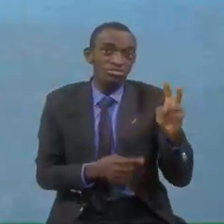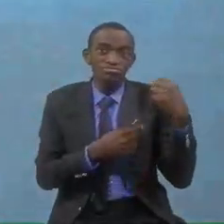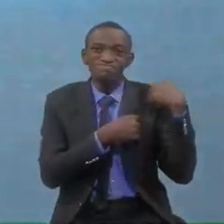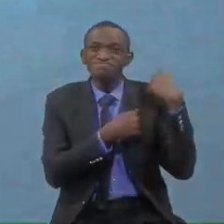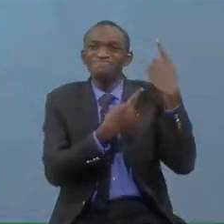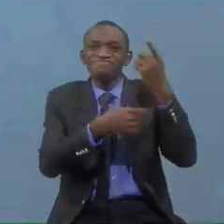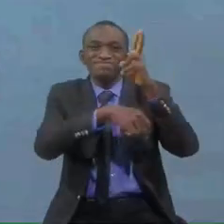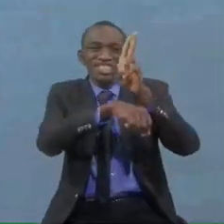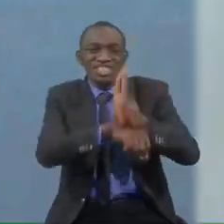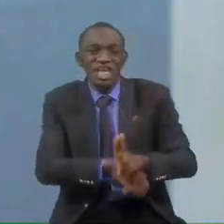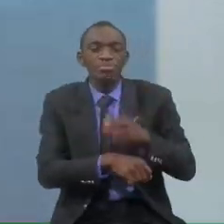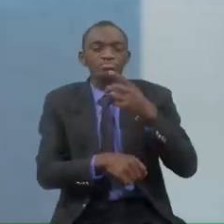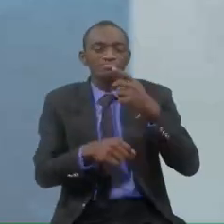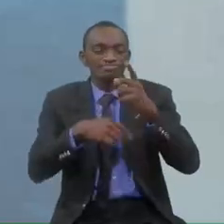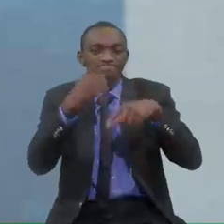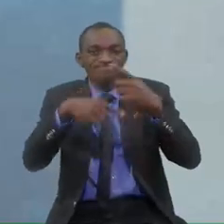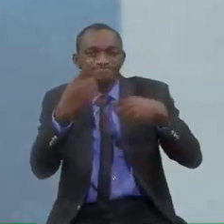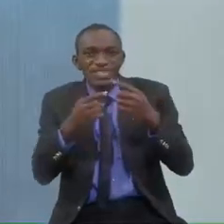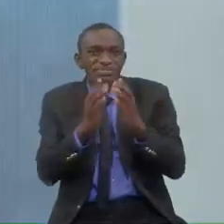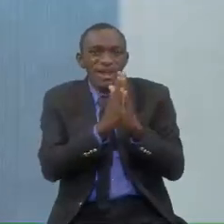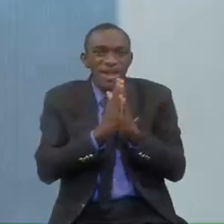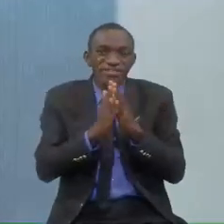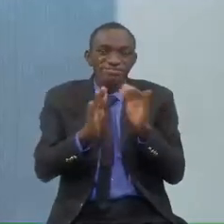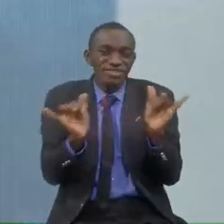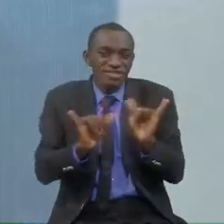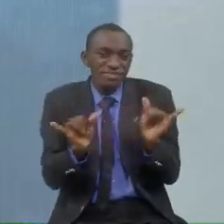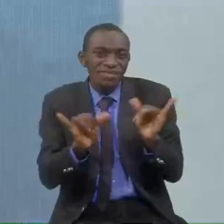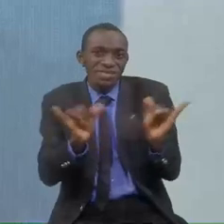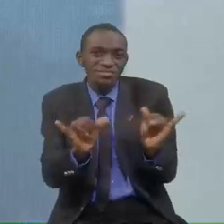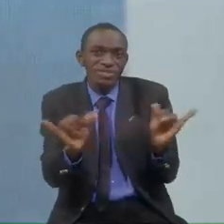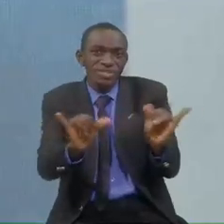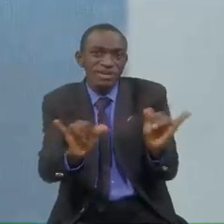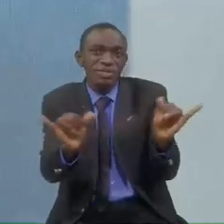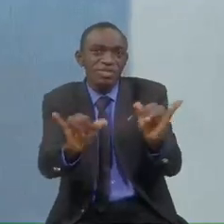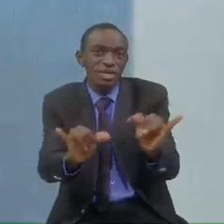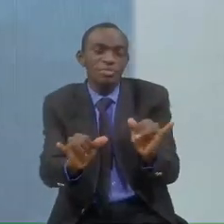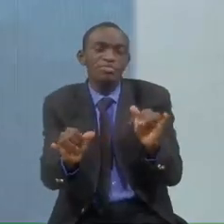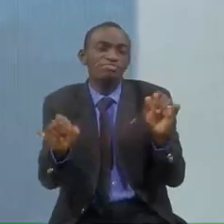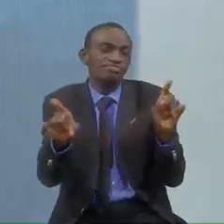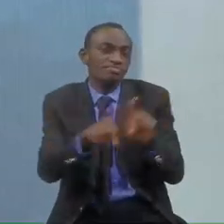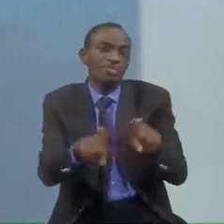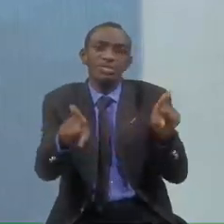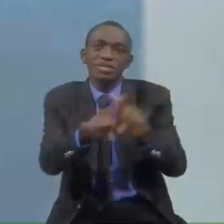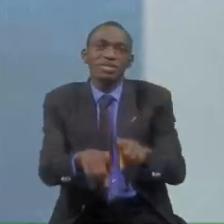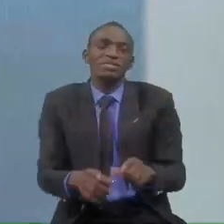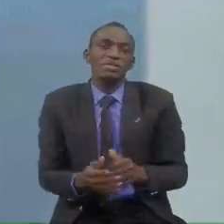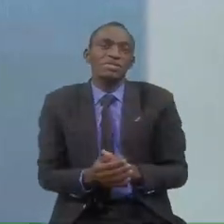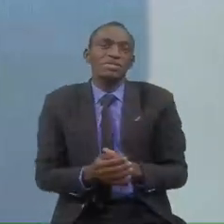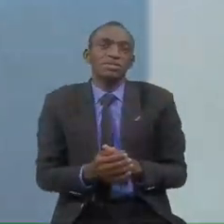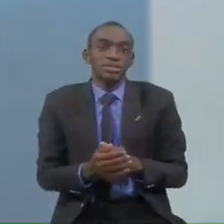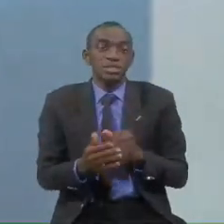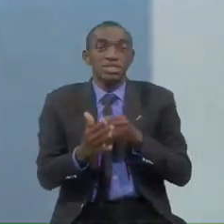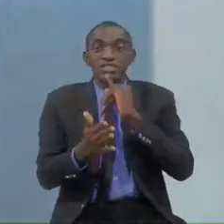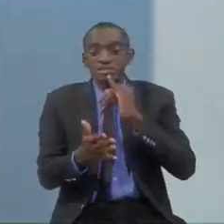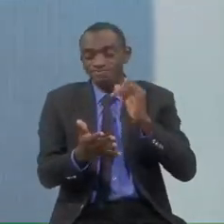1992, de 30 ans, 40 ans. Alors, lorsque nous prions exactement selon ce modèle-là.